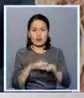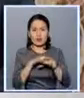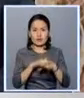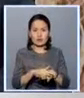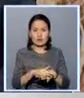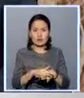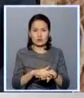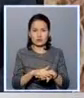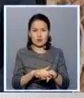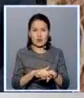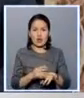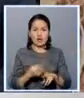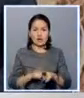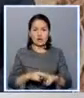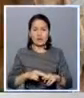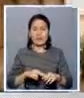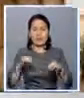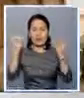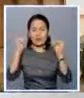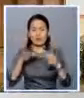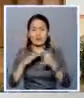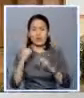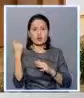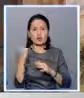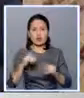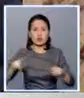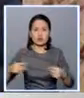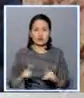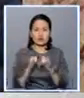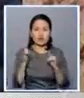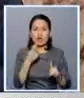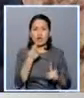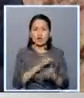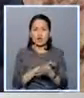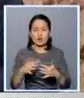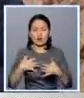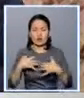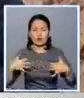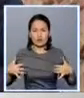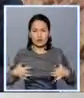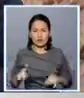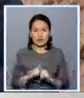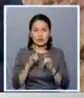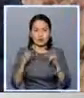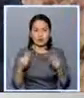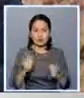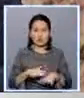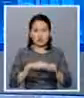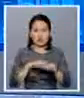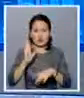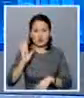критерийлерімен бойынша шаруашылықтың бір бас асыл тұқымды малы болса да, ол да субсидиялауға жатады.